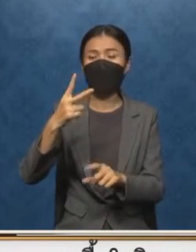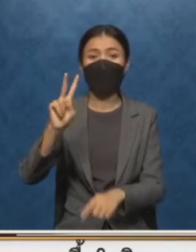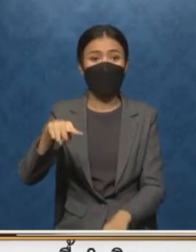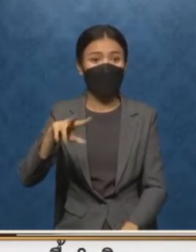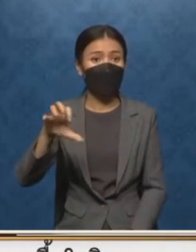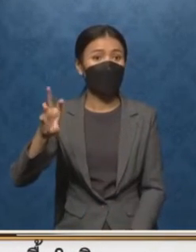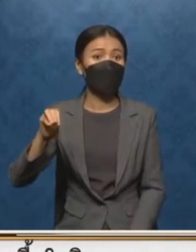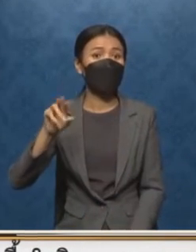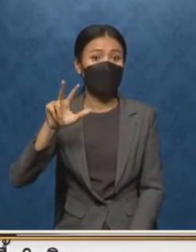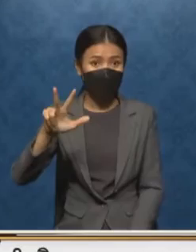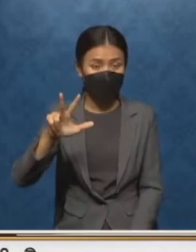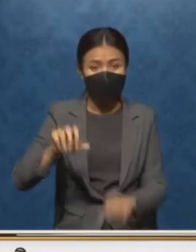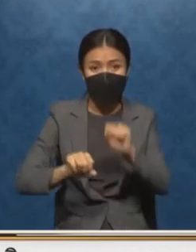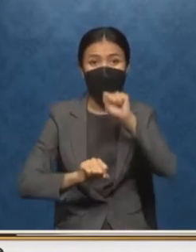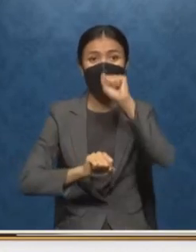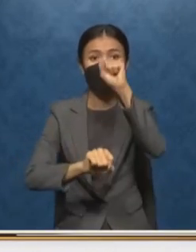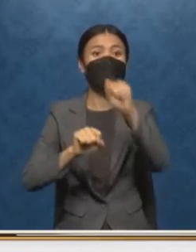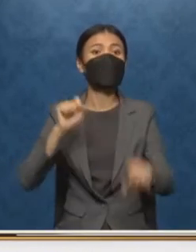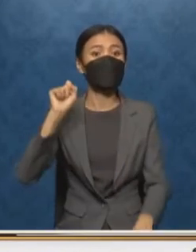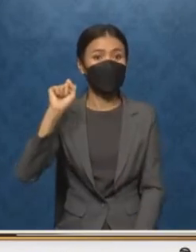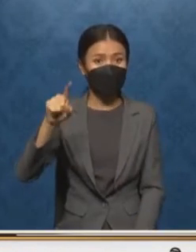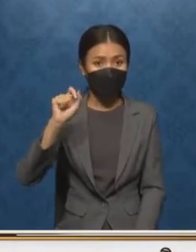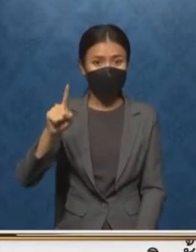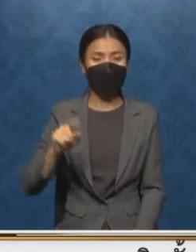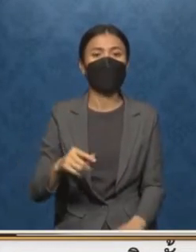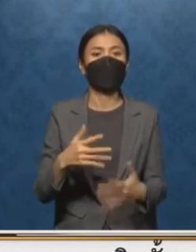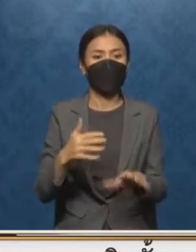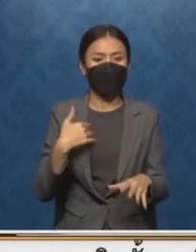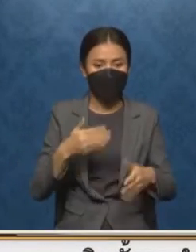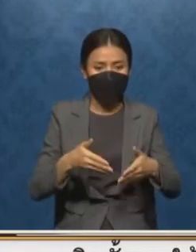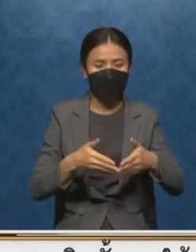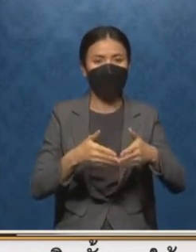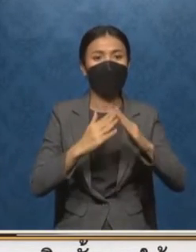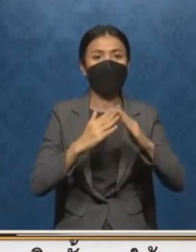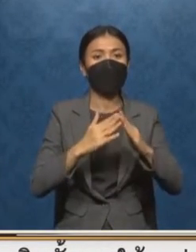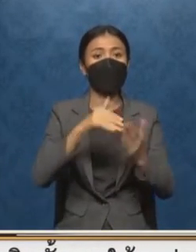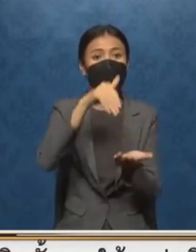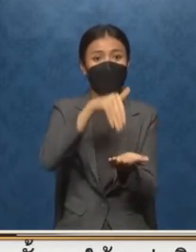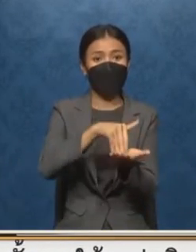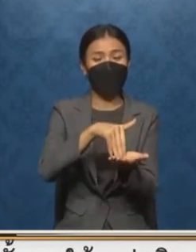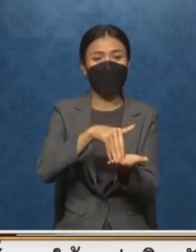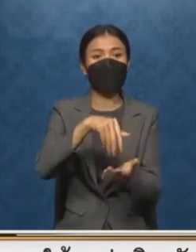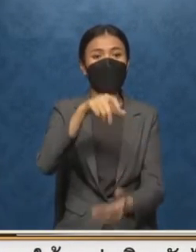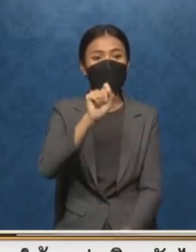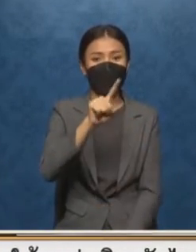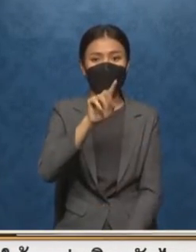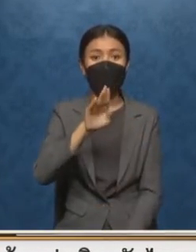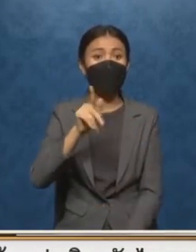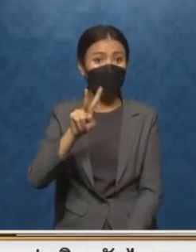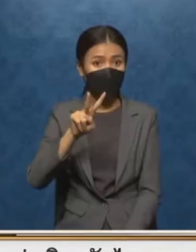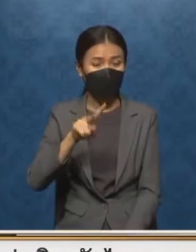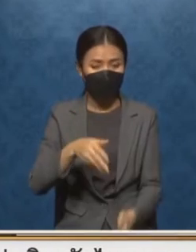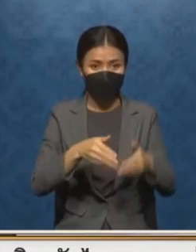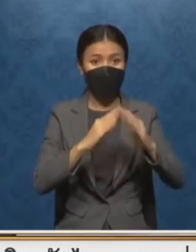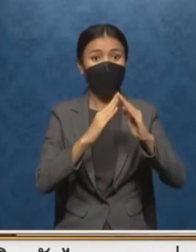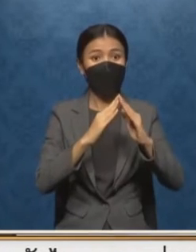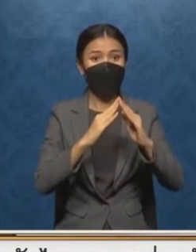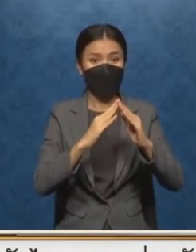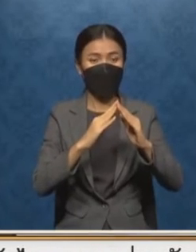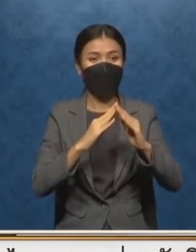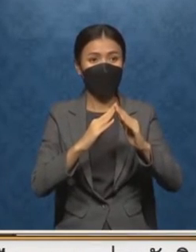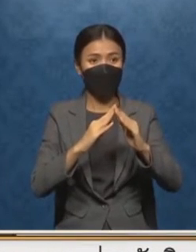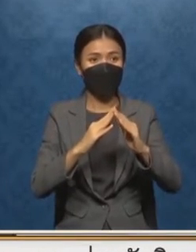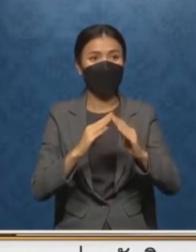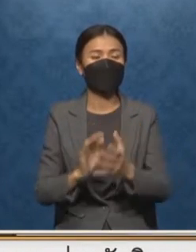กได้มีการจัดตั้งศูยเฉพาะกจขมา ทเรีกวศูยสปขอซึ่งในการที่